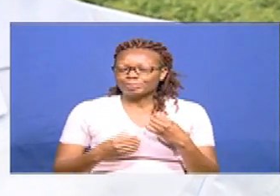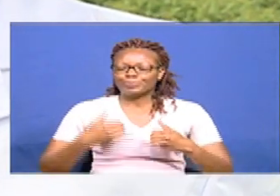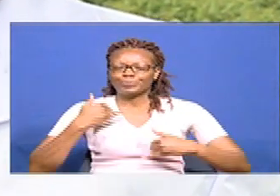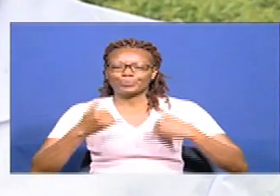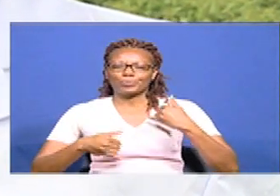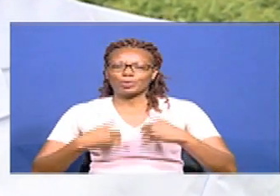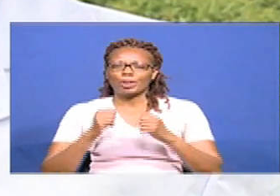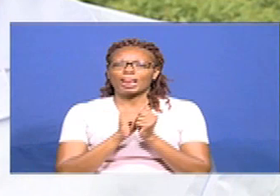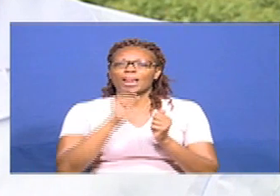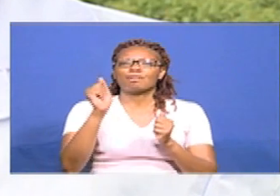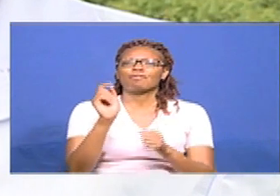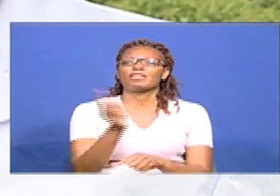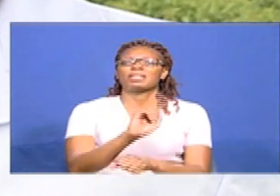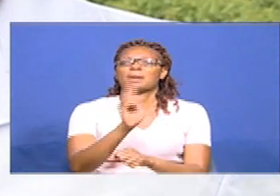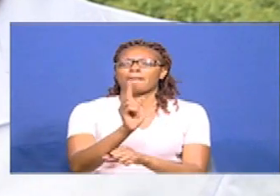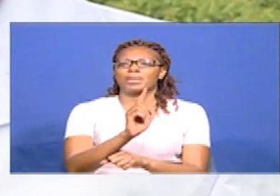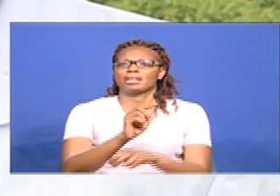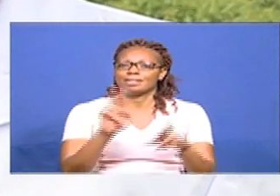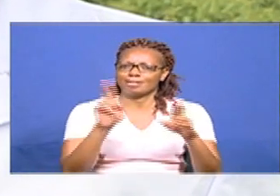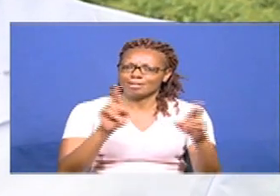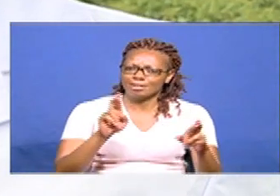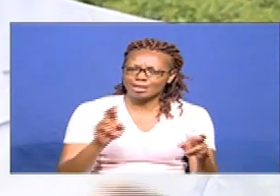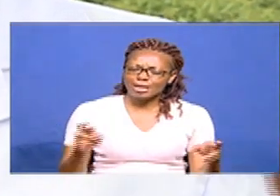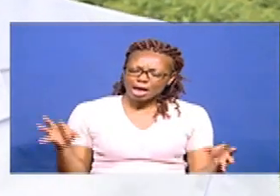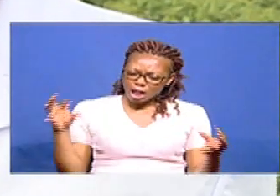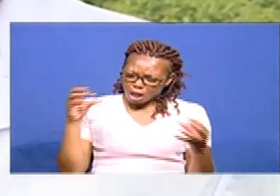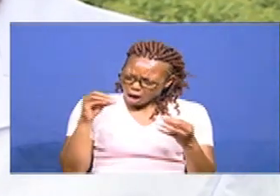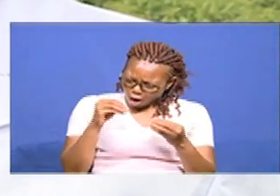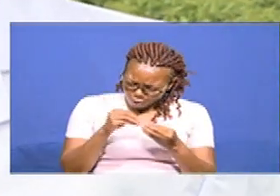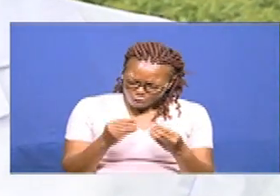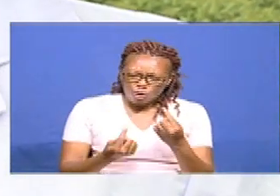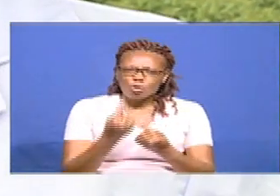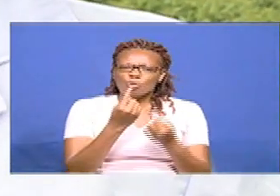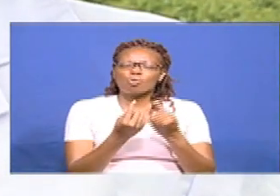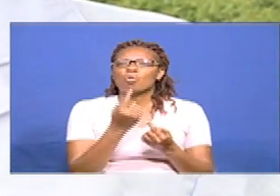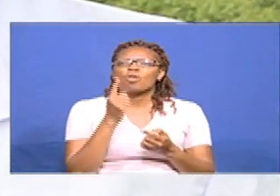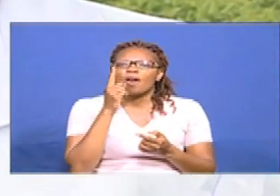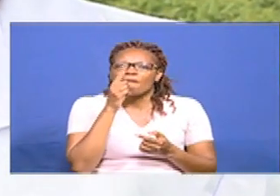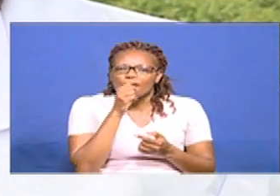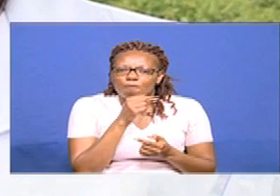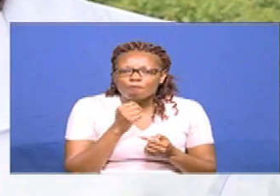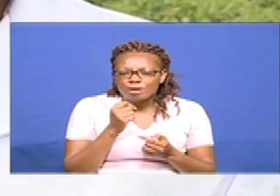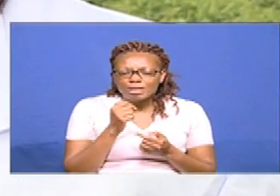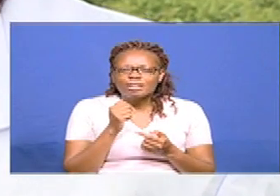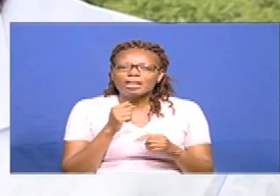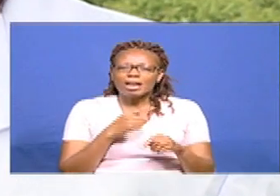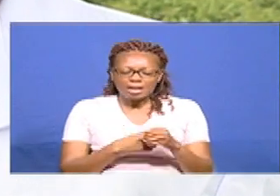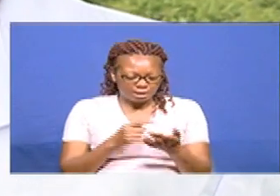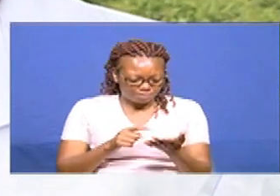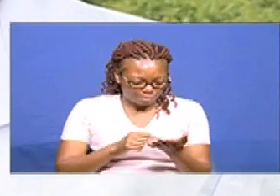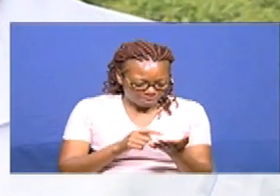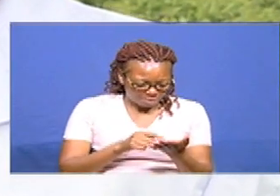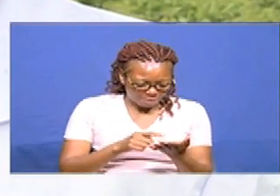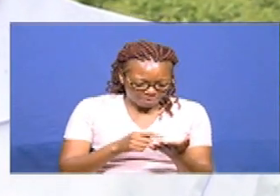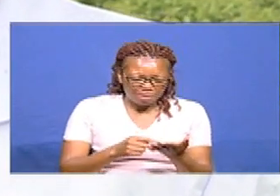dakika 15 umeweza kuweka ndengu yako kwa jiko na umetoa, haina ile hivi na ni kubwa. Kwa hivyo kuchagua hata ya kupika